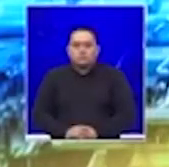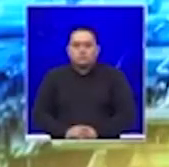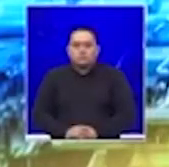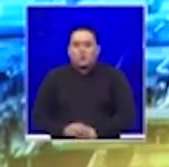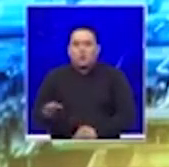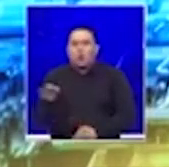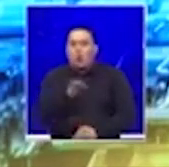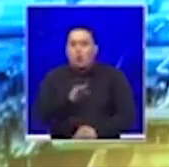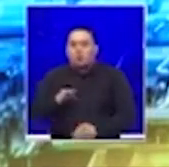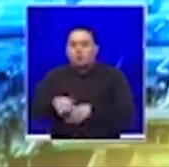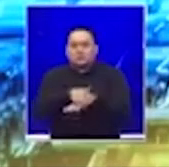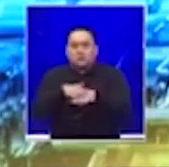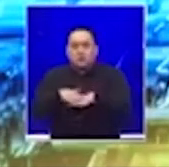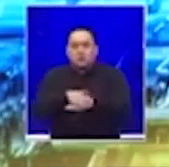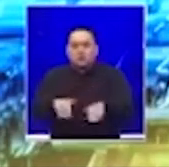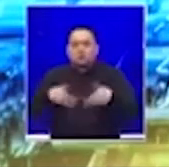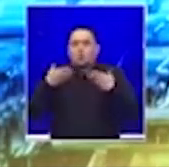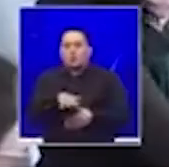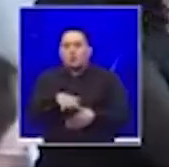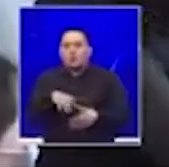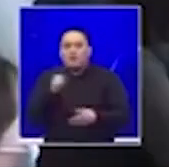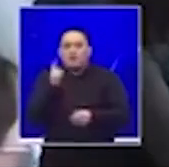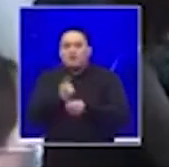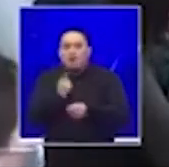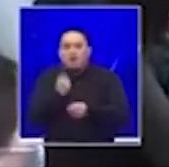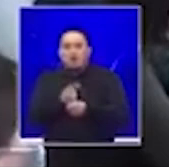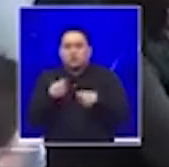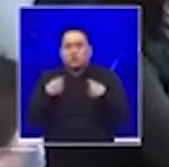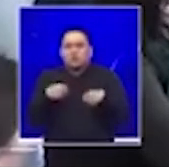Новостные сюжеты о проводимой работе департамента на республиканских и областных